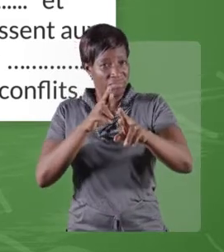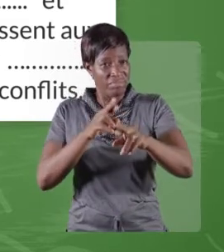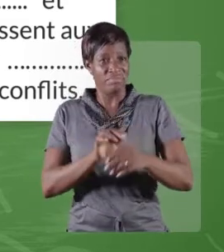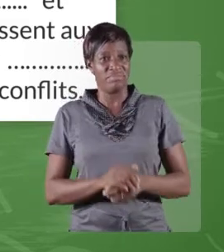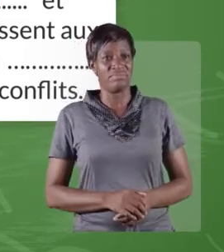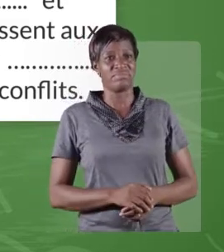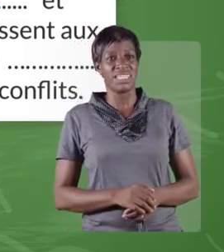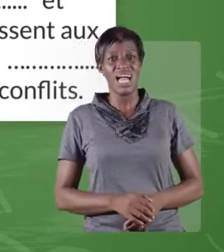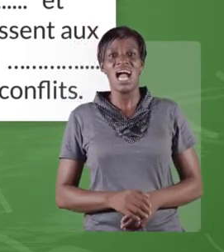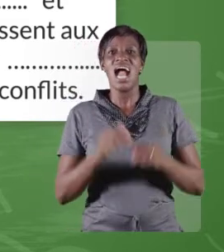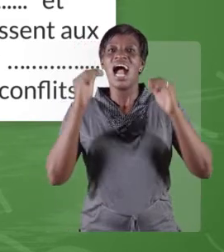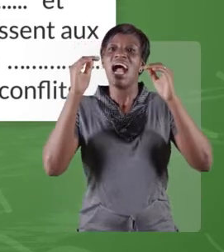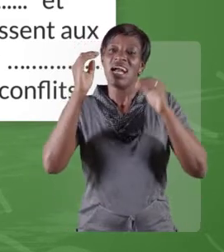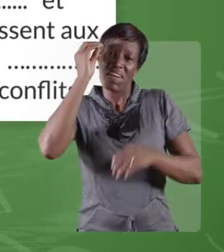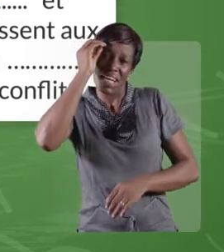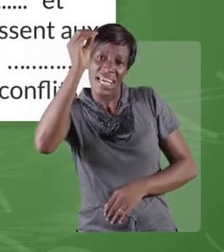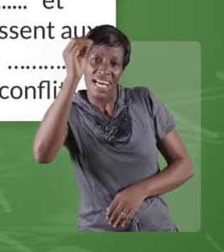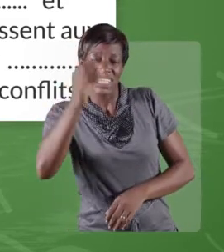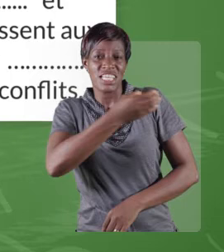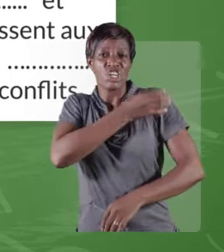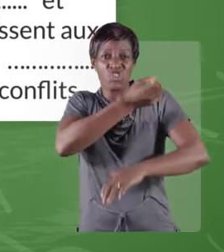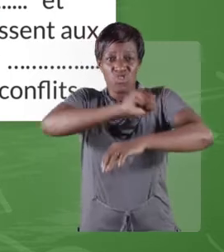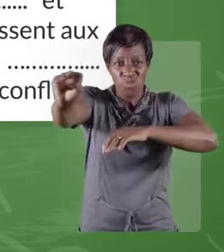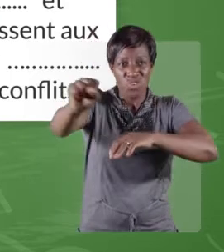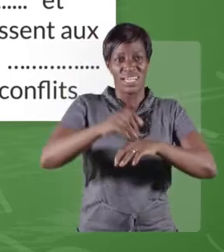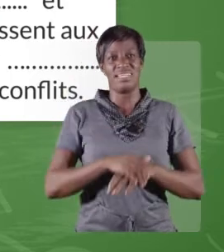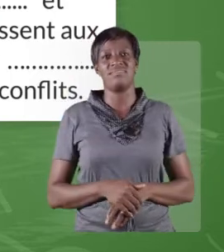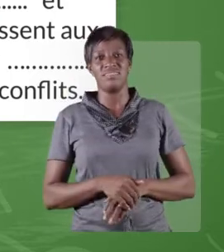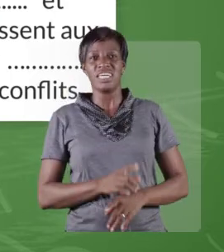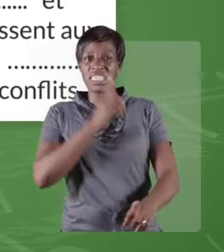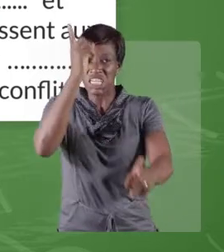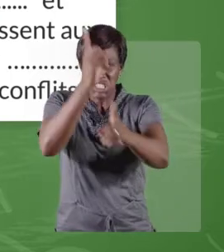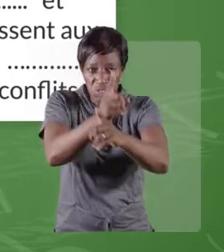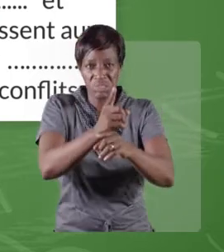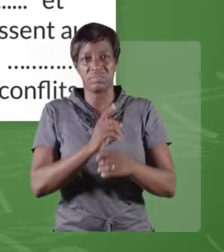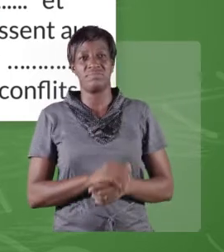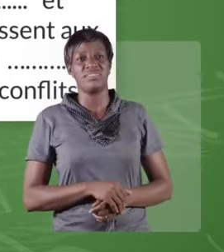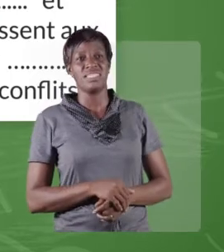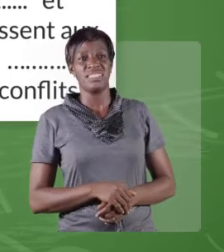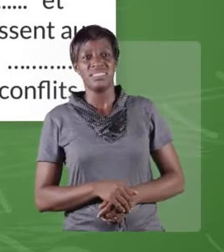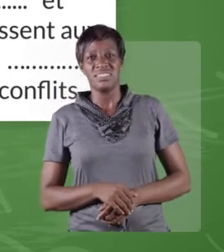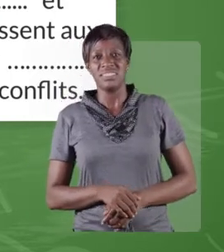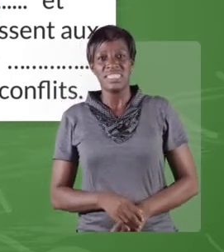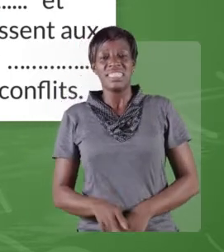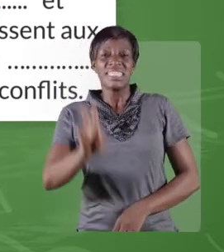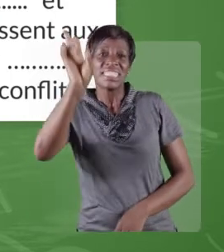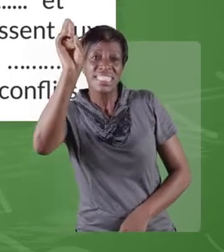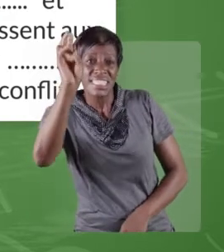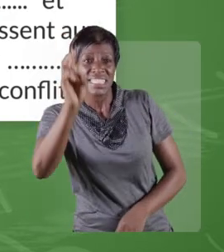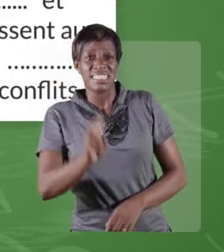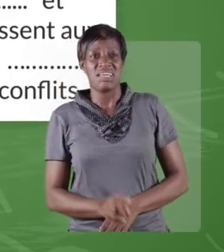de l'égalité souveraine par l'intermédiaire du Conseil de